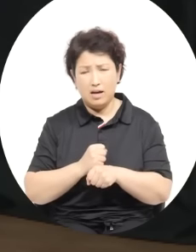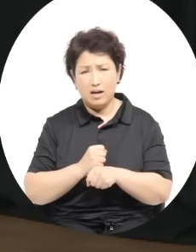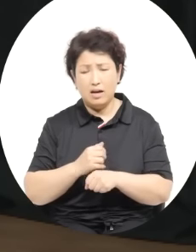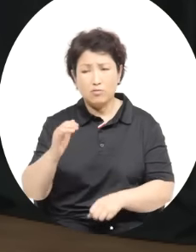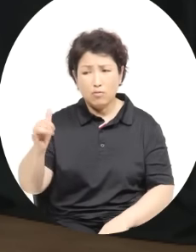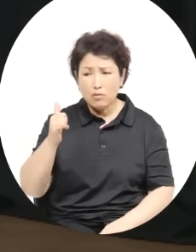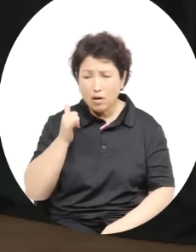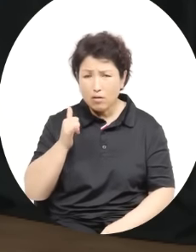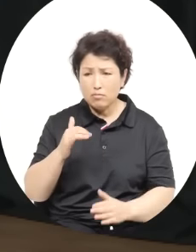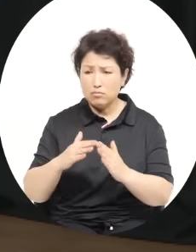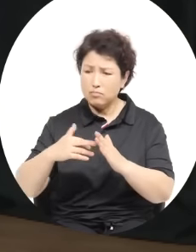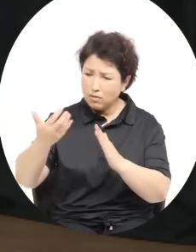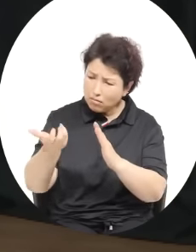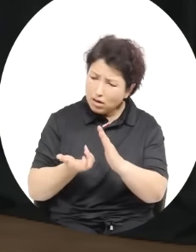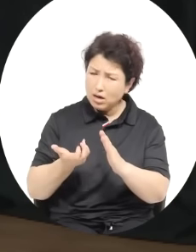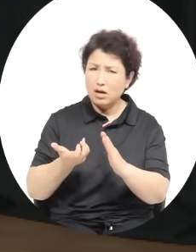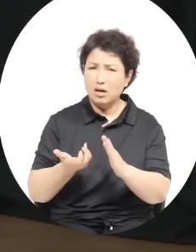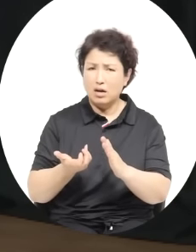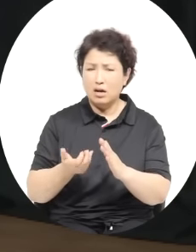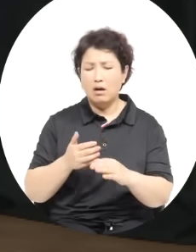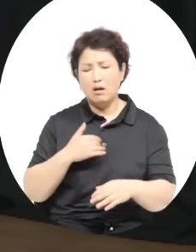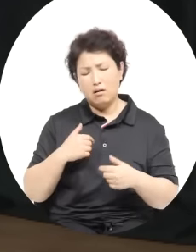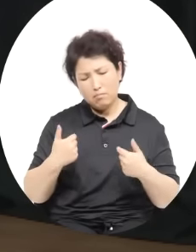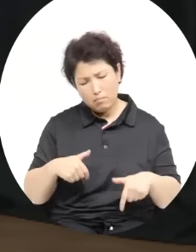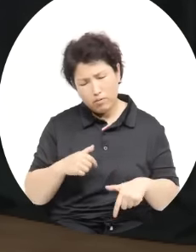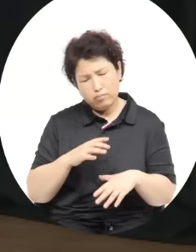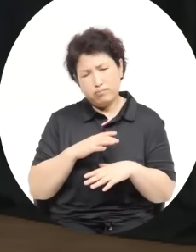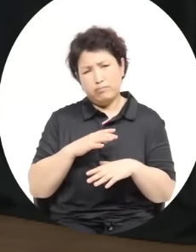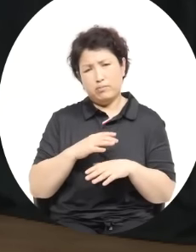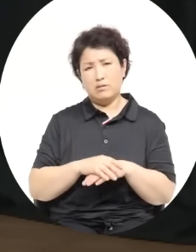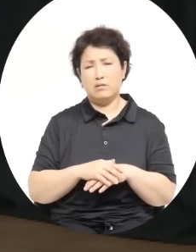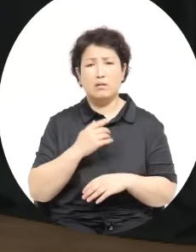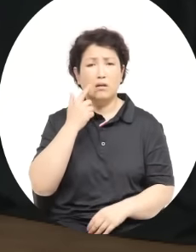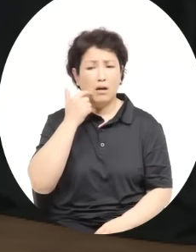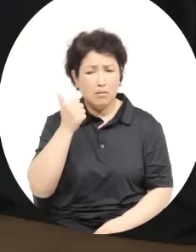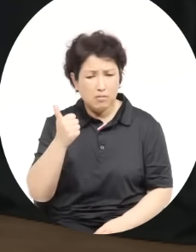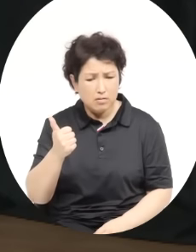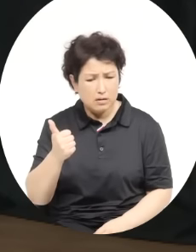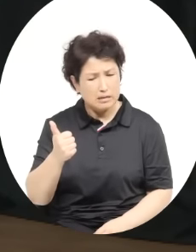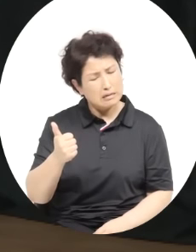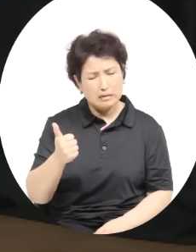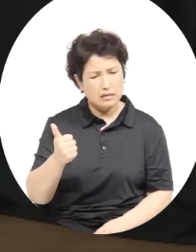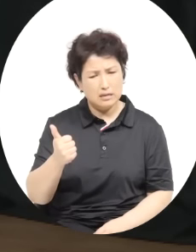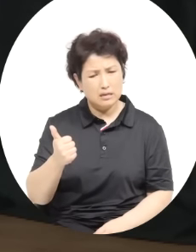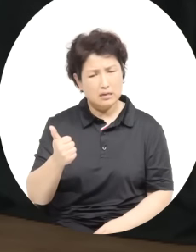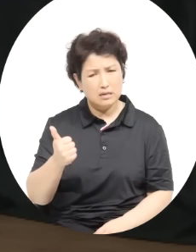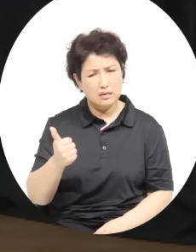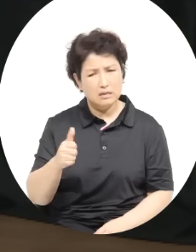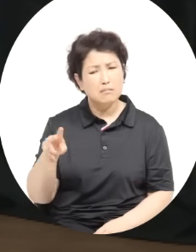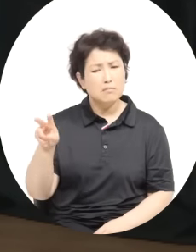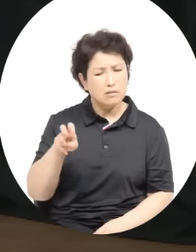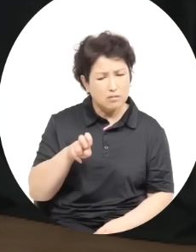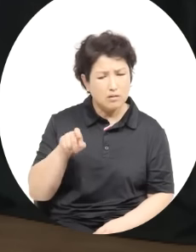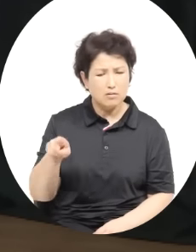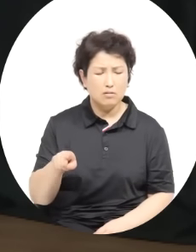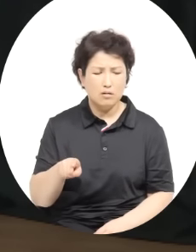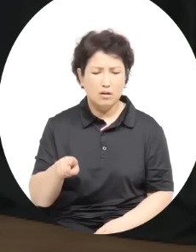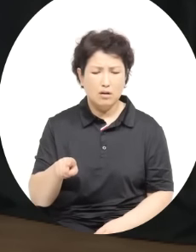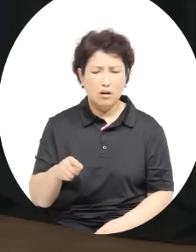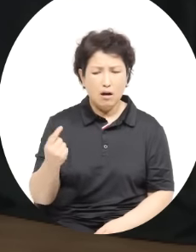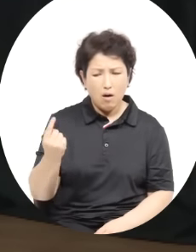하거나 찾아오는데 매일이 무섭고 두렵습니다. 아버지에 대한 생각과 불안함을 떨쳐버리고